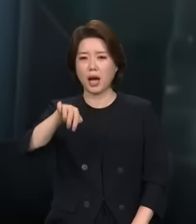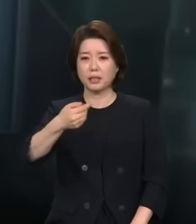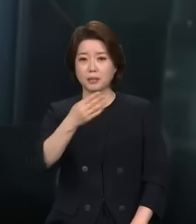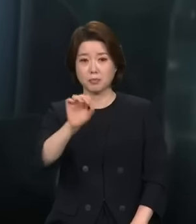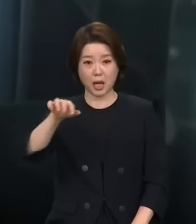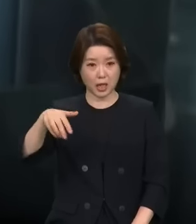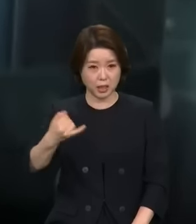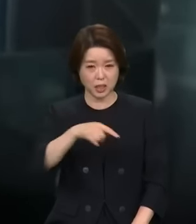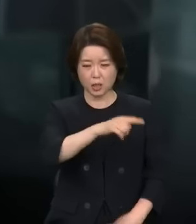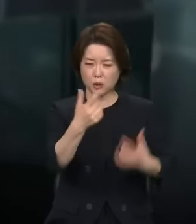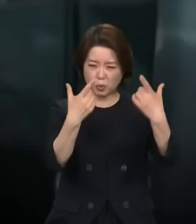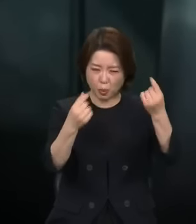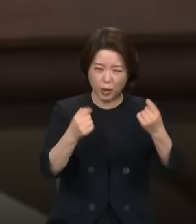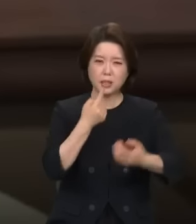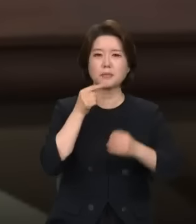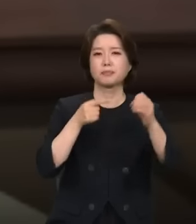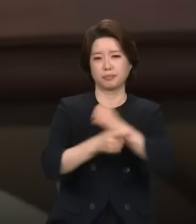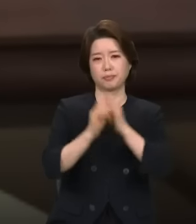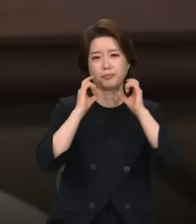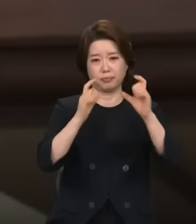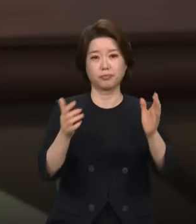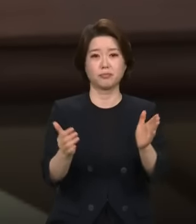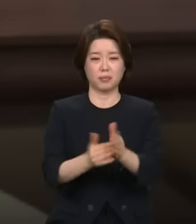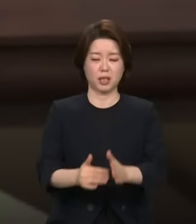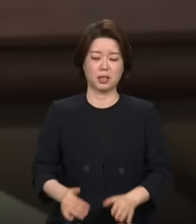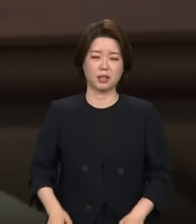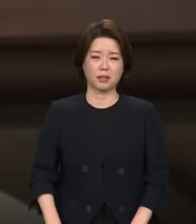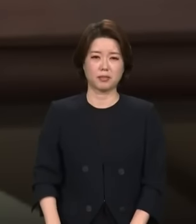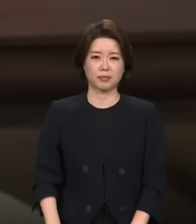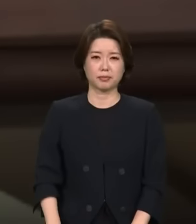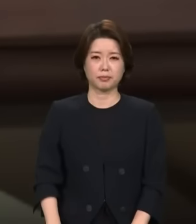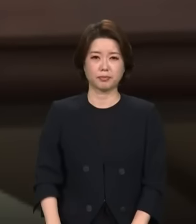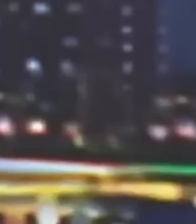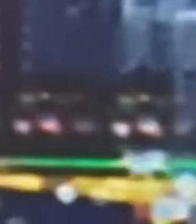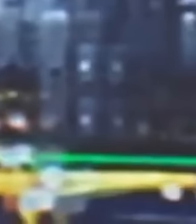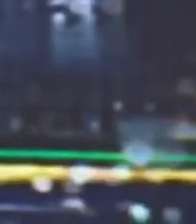예방 조치를 받았습니다. JTBC 심수희입니다.